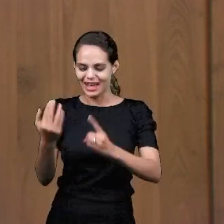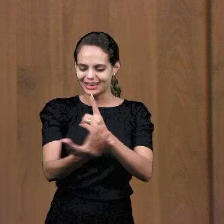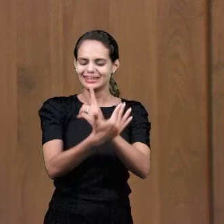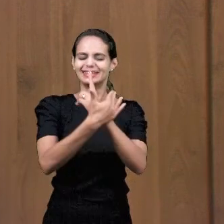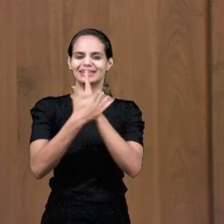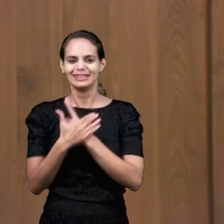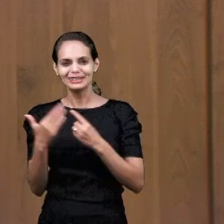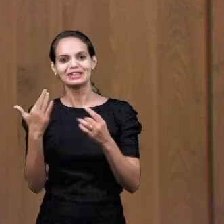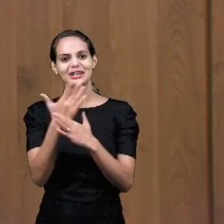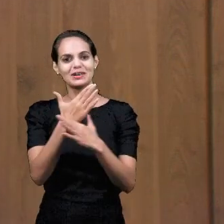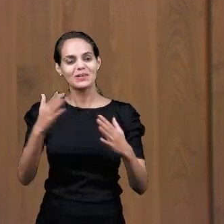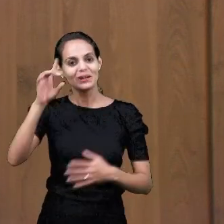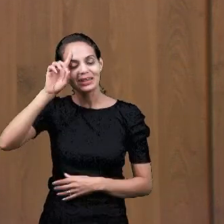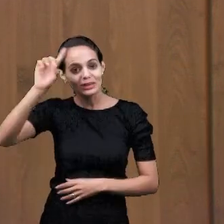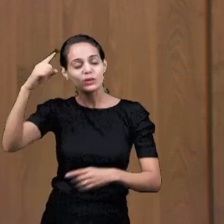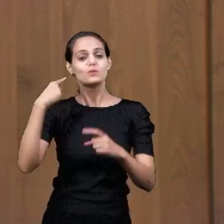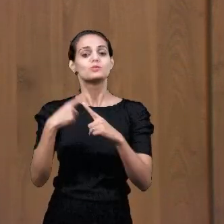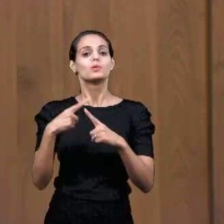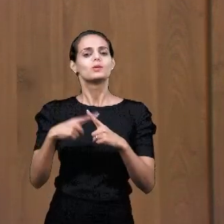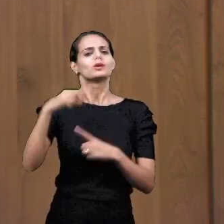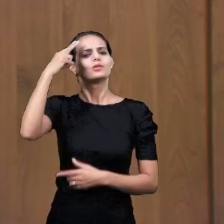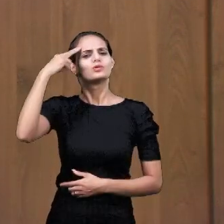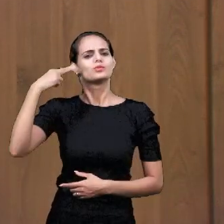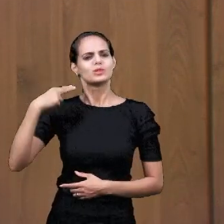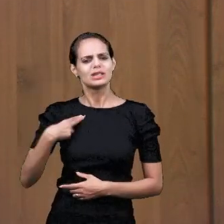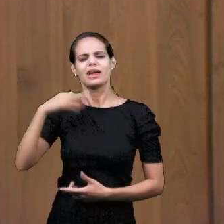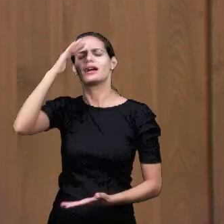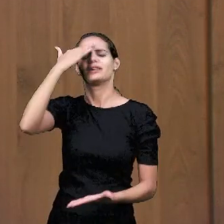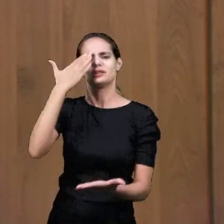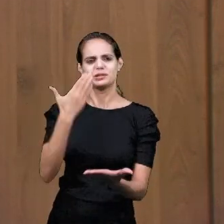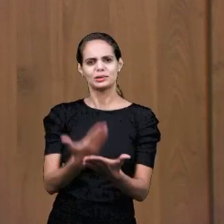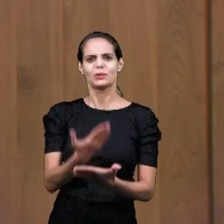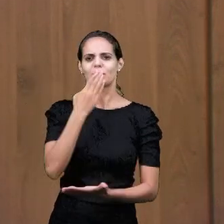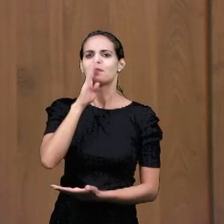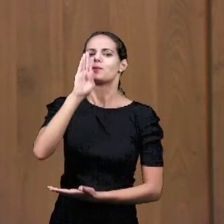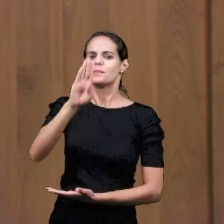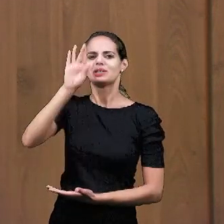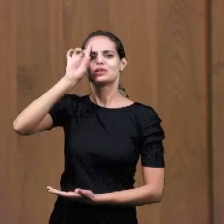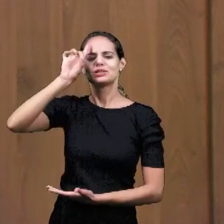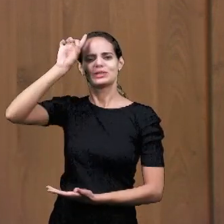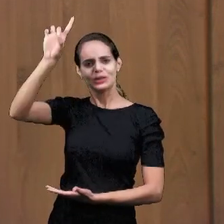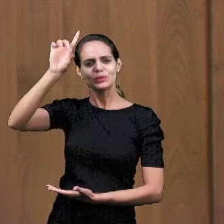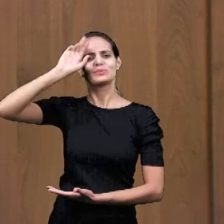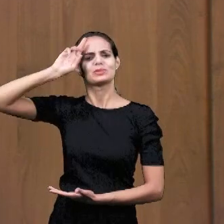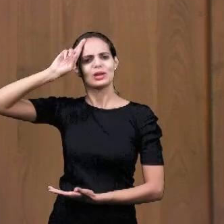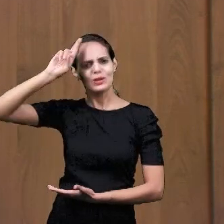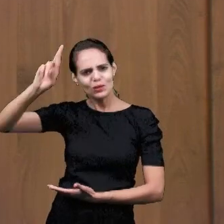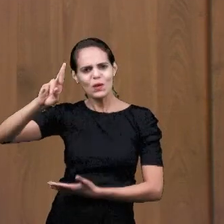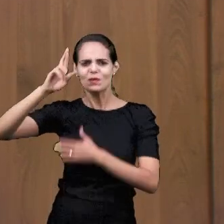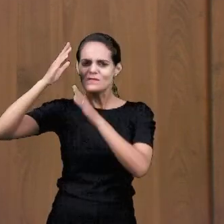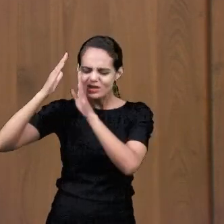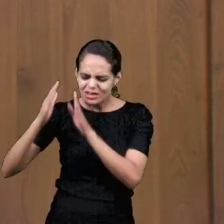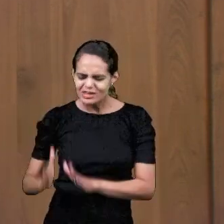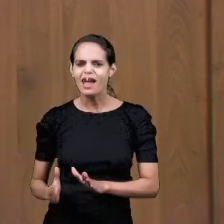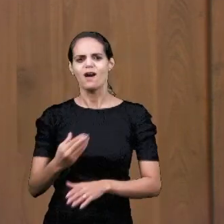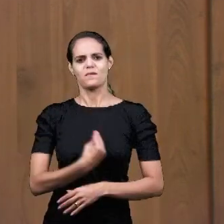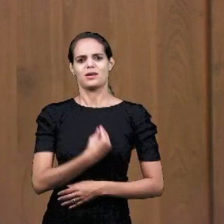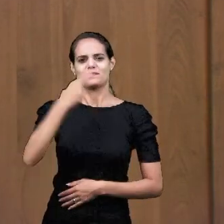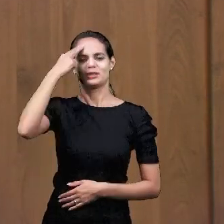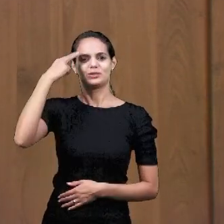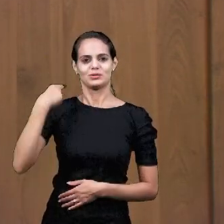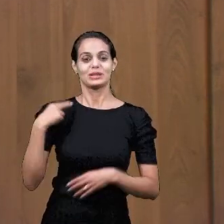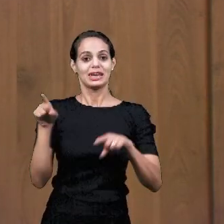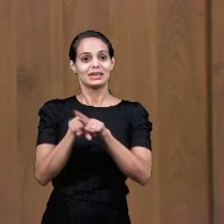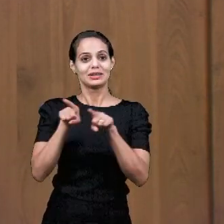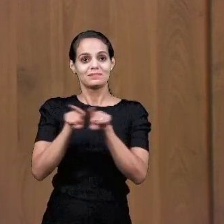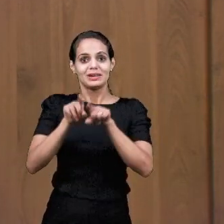a cru dans la promesse du Seigneur. Il a été fidèle et le Seigneur a été fidèle à Joseph. Et en plus de la bénédiction de Joseph, il a béni sa famille.